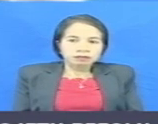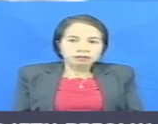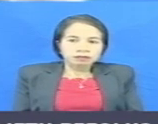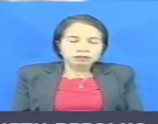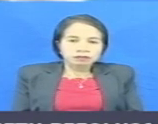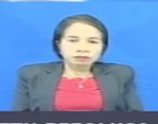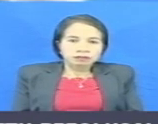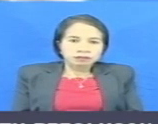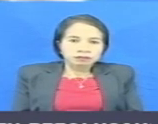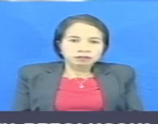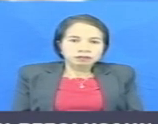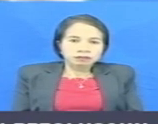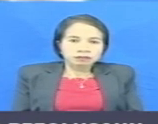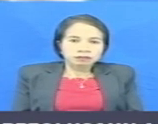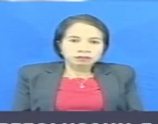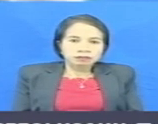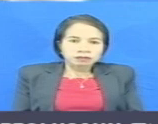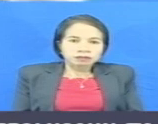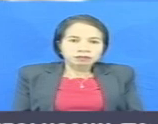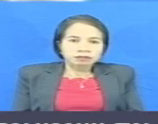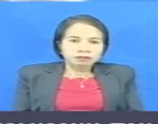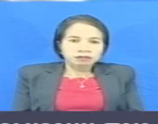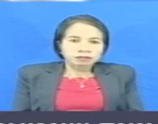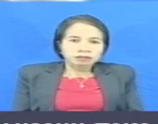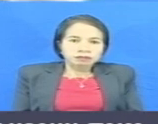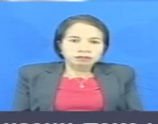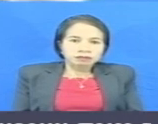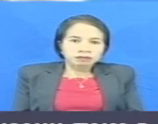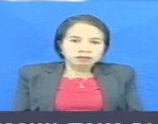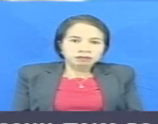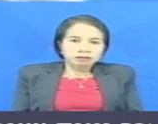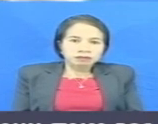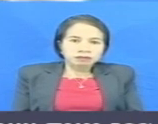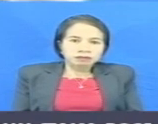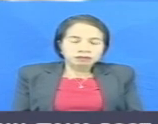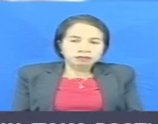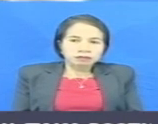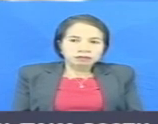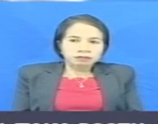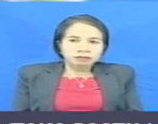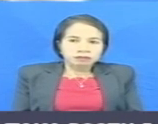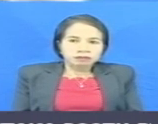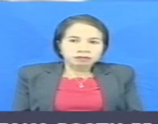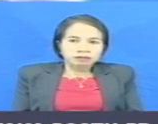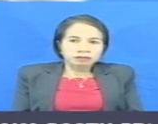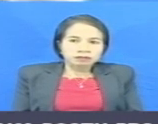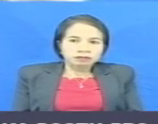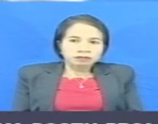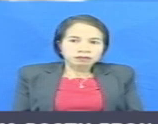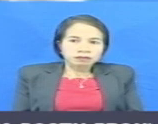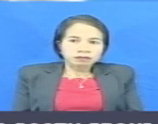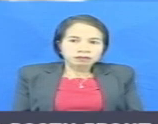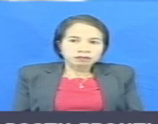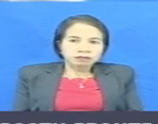5 grau Celsius. Ia Lisboa mos aban ho kondisau tempo kalohan taka, honya temperatura minimum 6 até 12